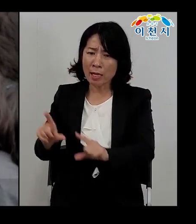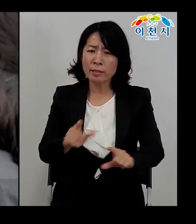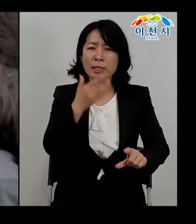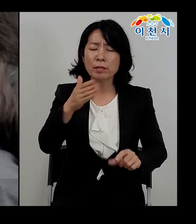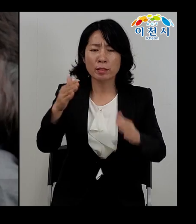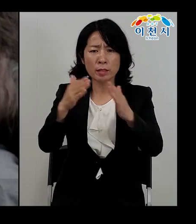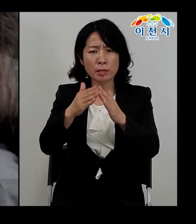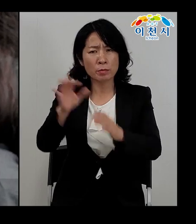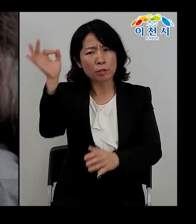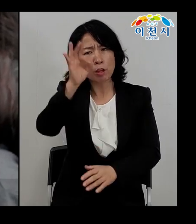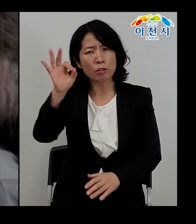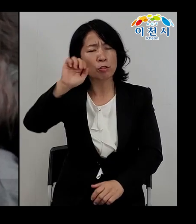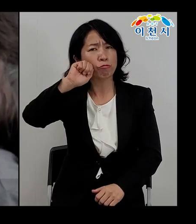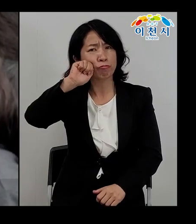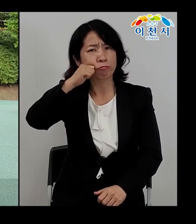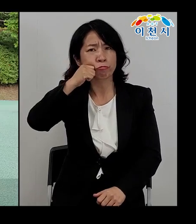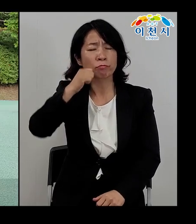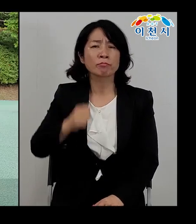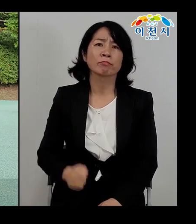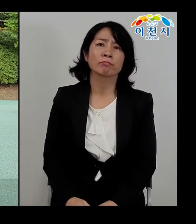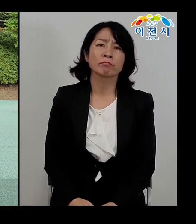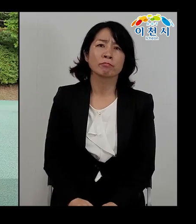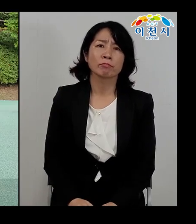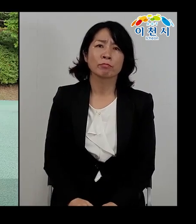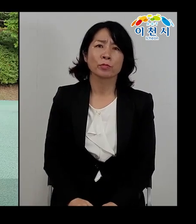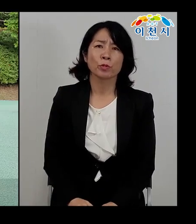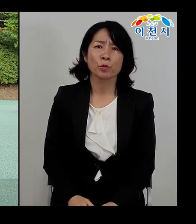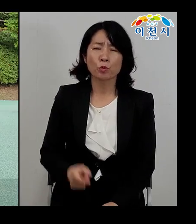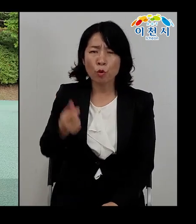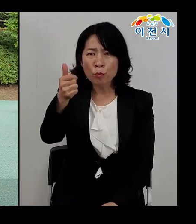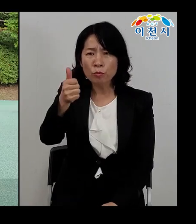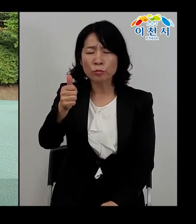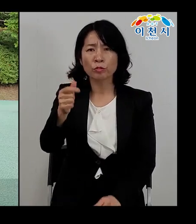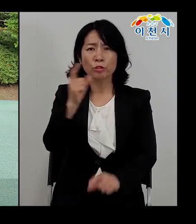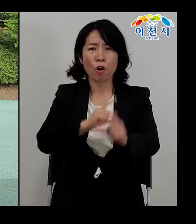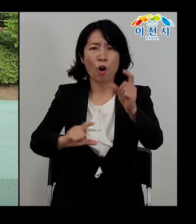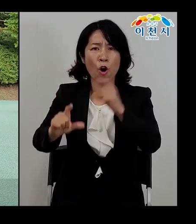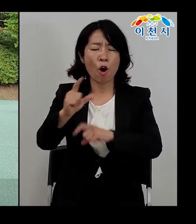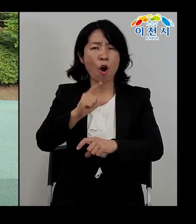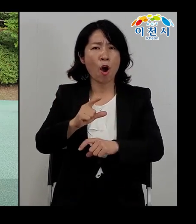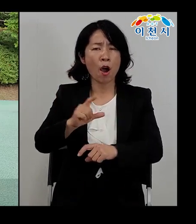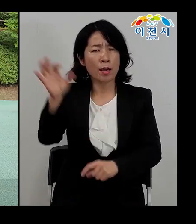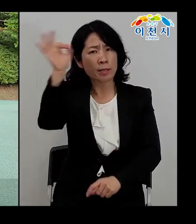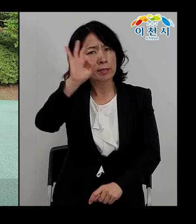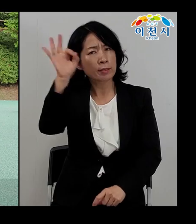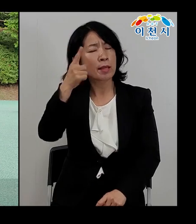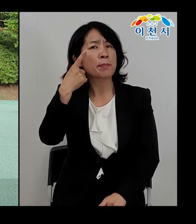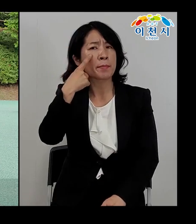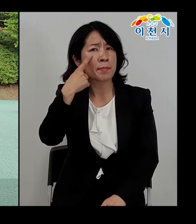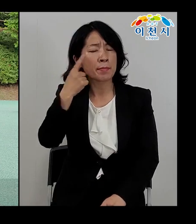수 있는지 구하기가 쉽지가 않네요. 자, 조금